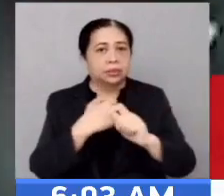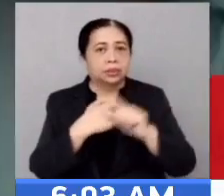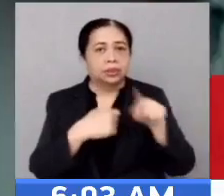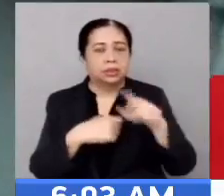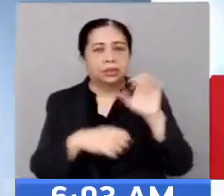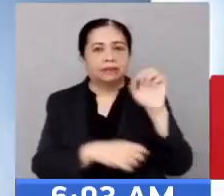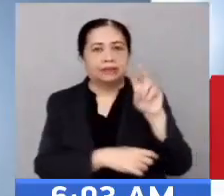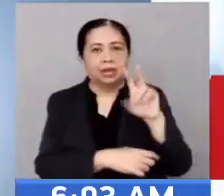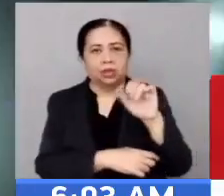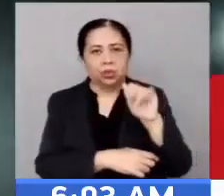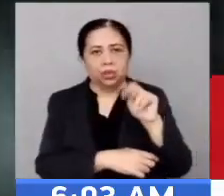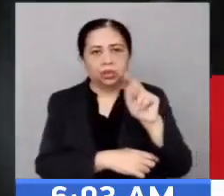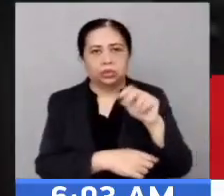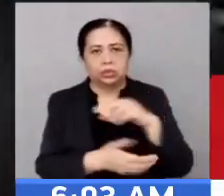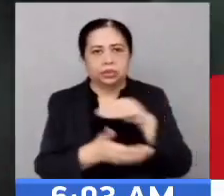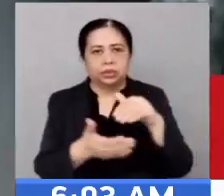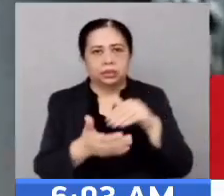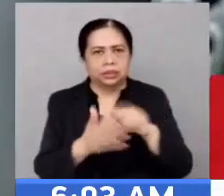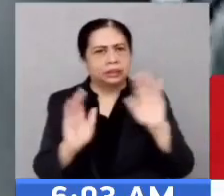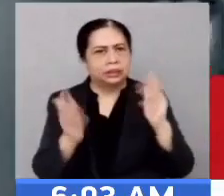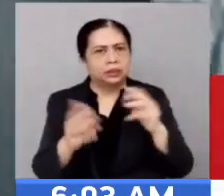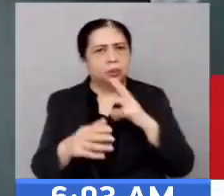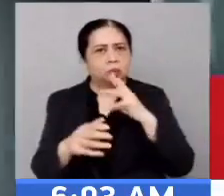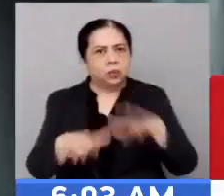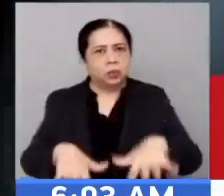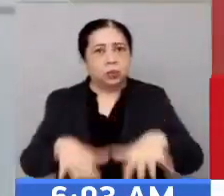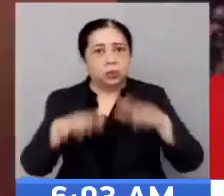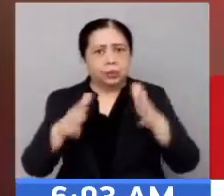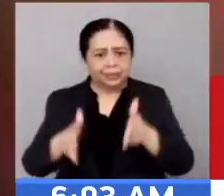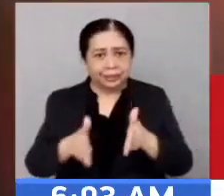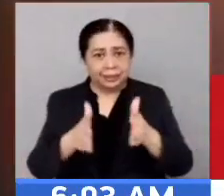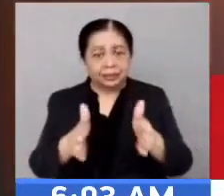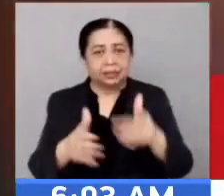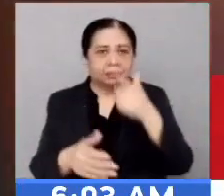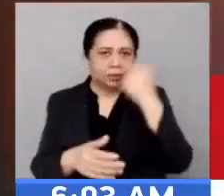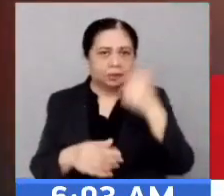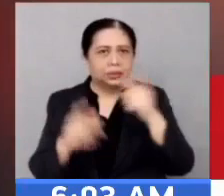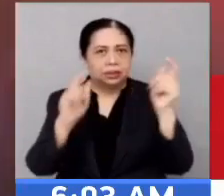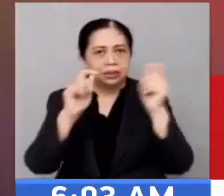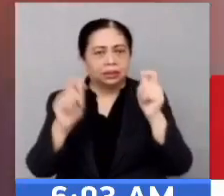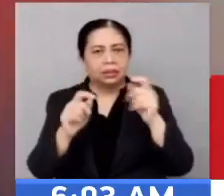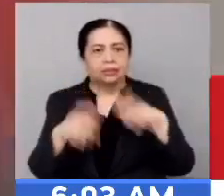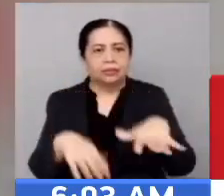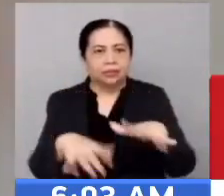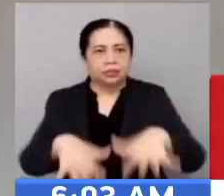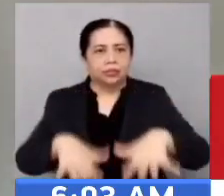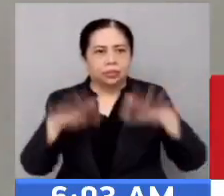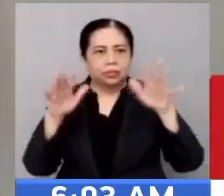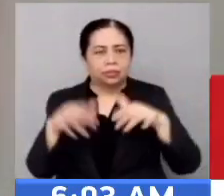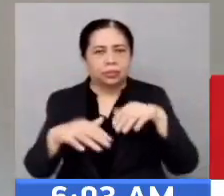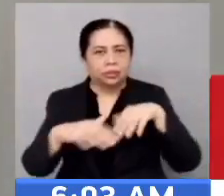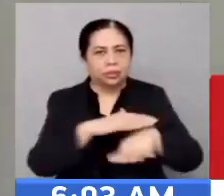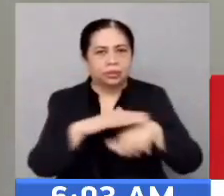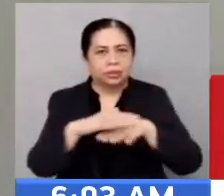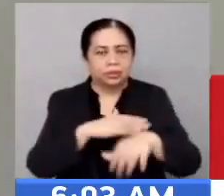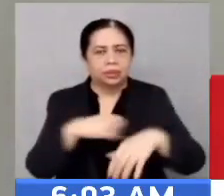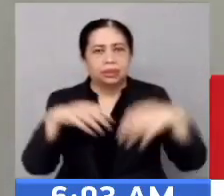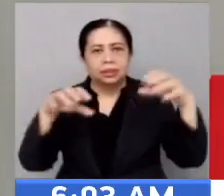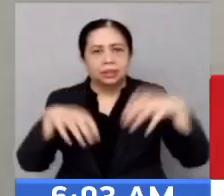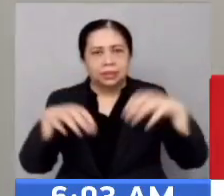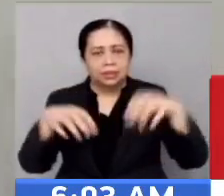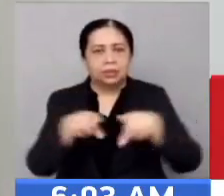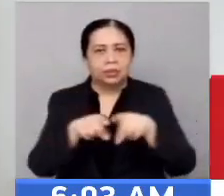Nagmisto lang ilog naman ang barangay Buena Flor dahil sa baha. Pinasok din ng baha ang ilang bahay. Inulan at binahari ng ilang bahagi